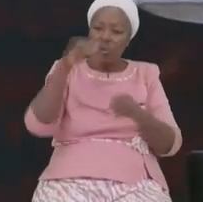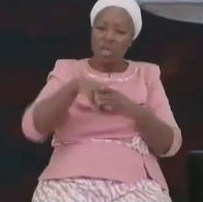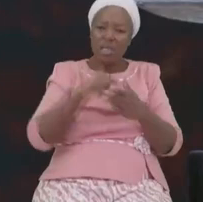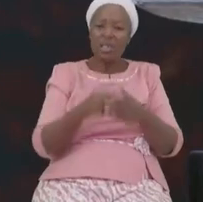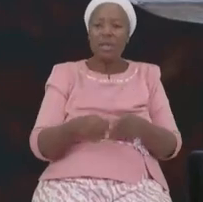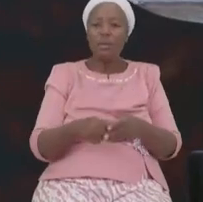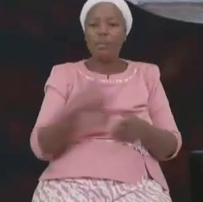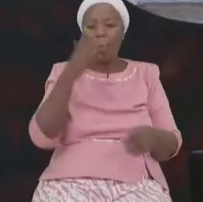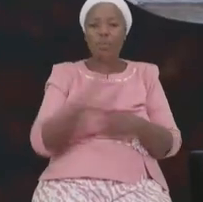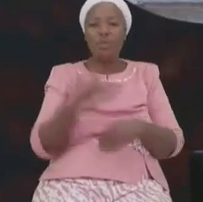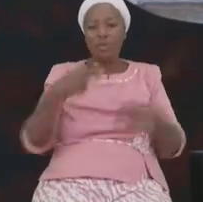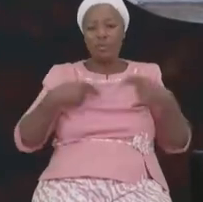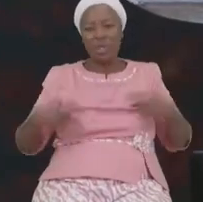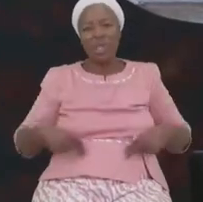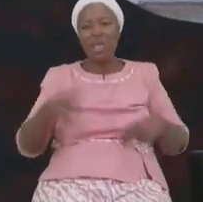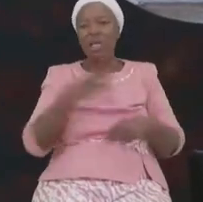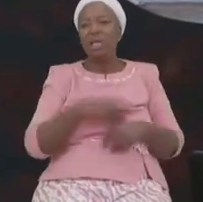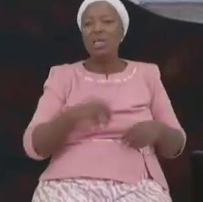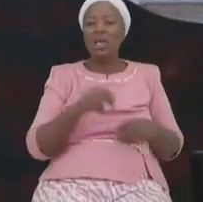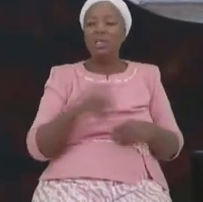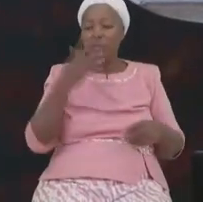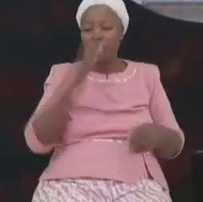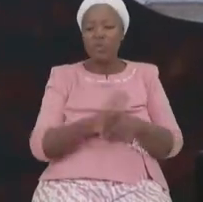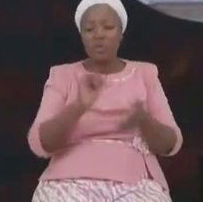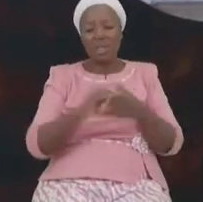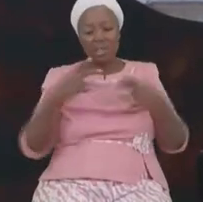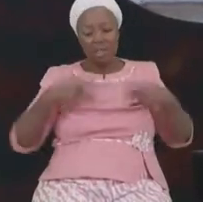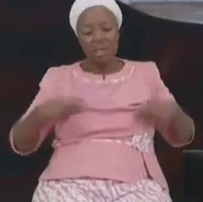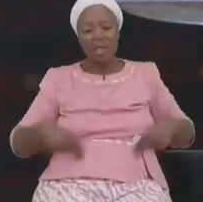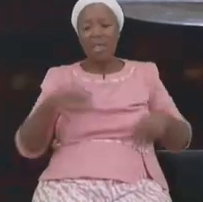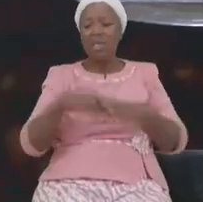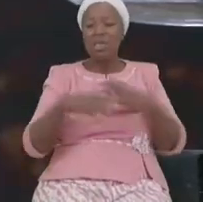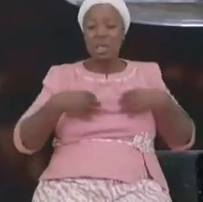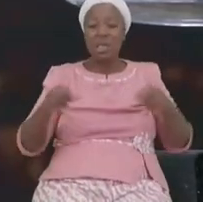guérison dans l'alliance qu'il a faite. Voyez ceci en